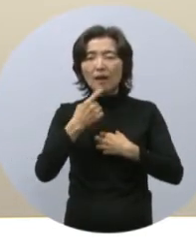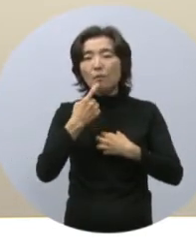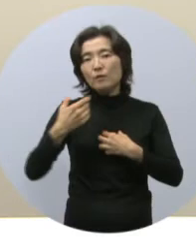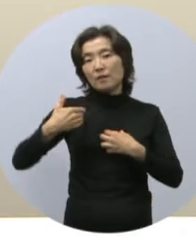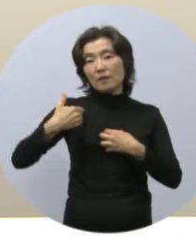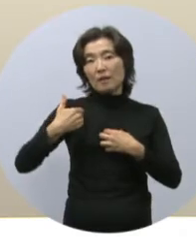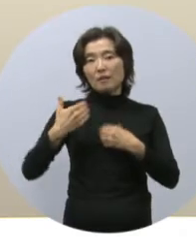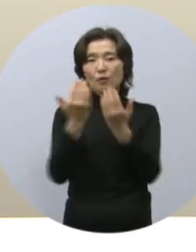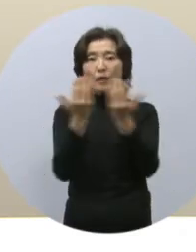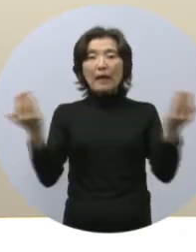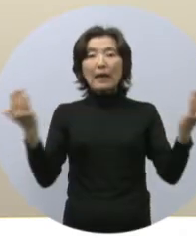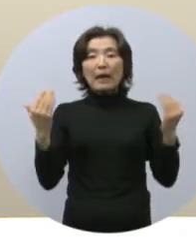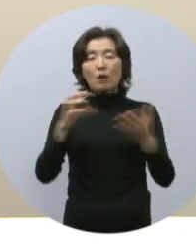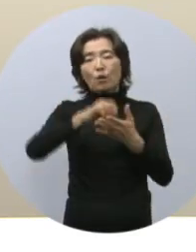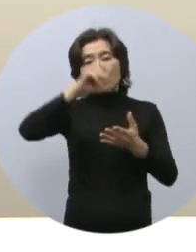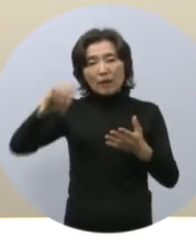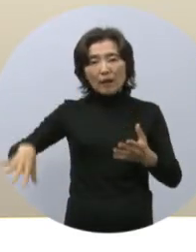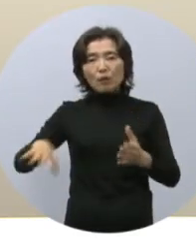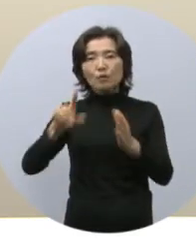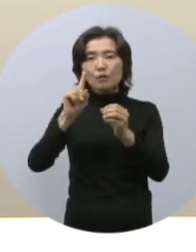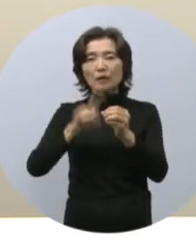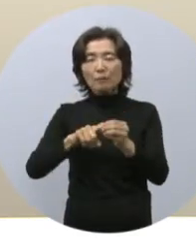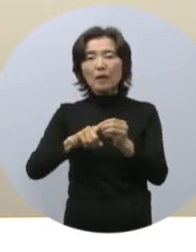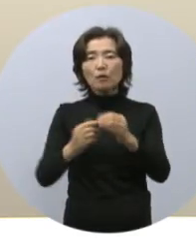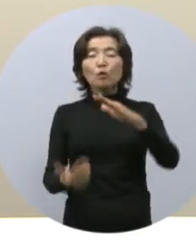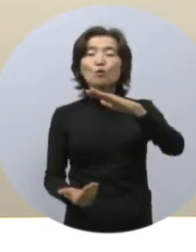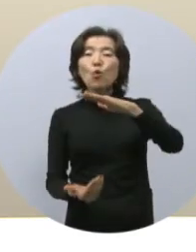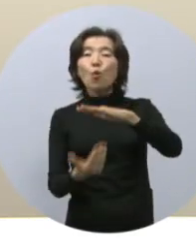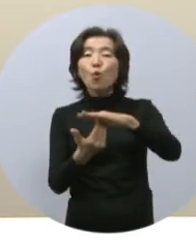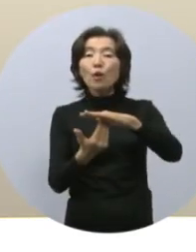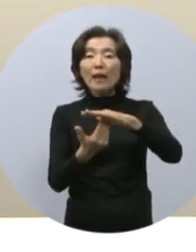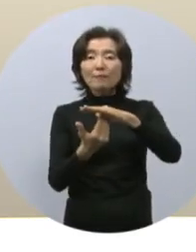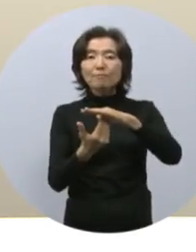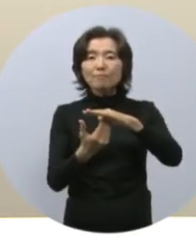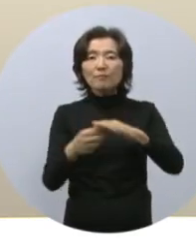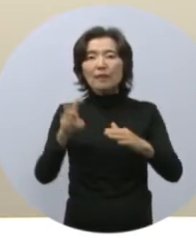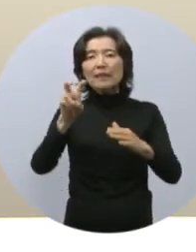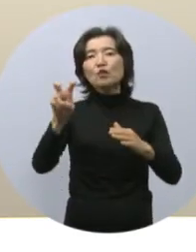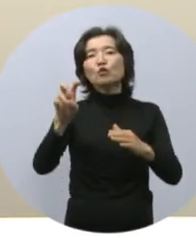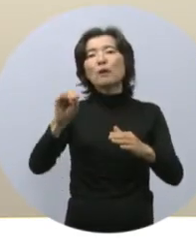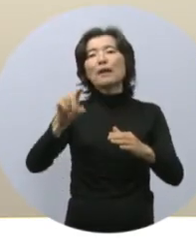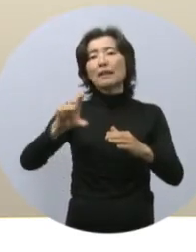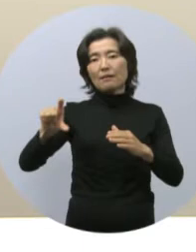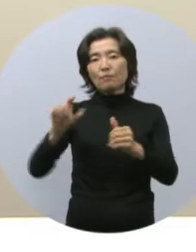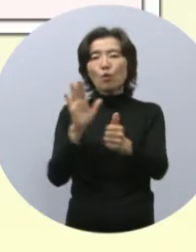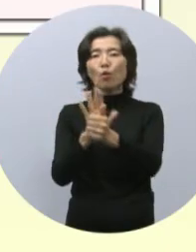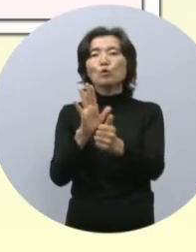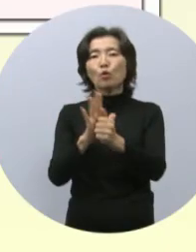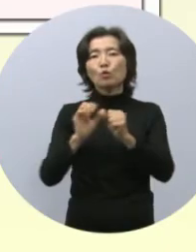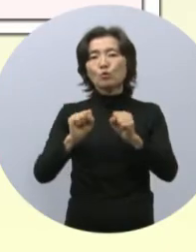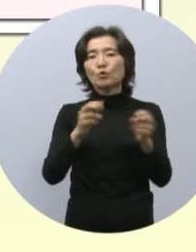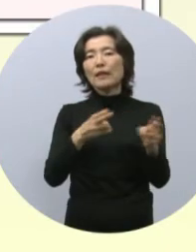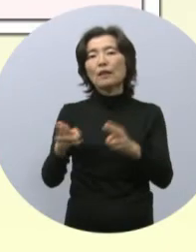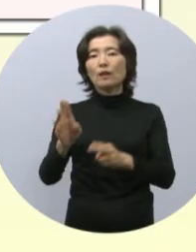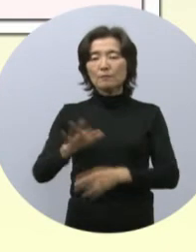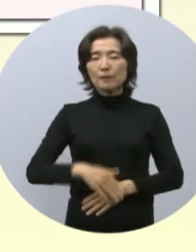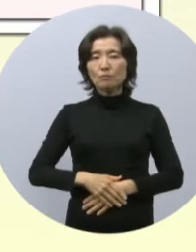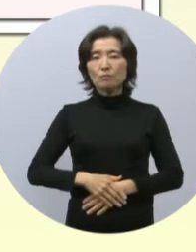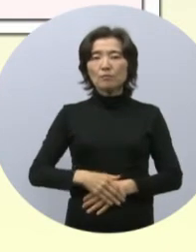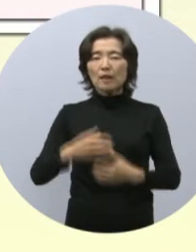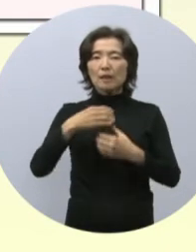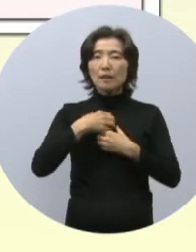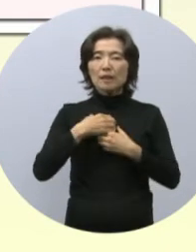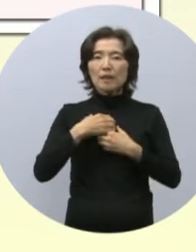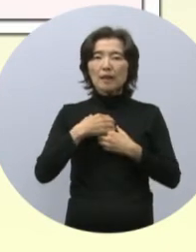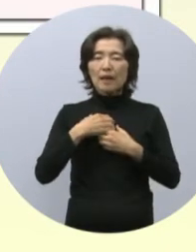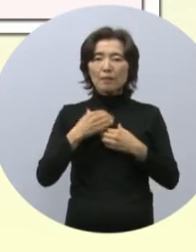がある塀の撤去に対し上限20万円の補助をする制度があります。 危険ブロック塀